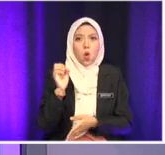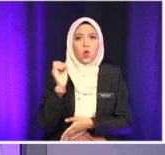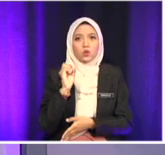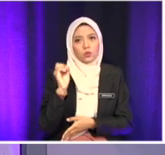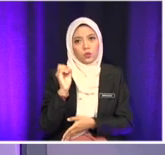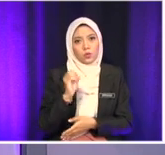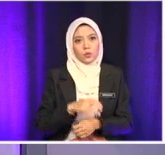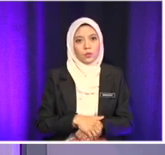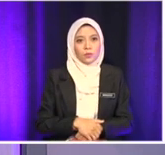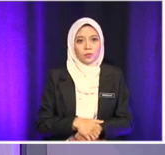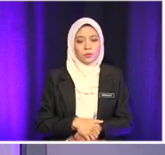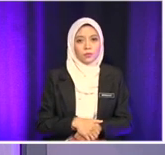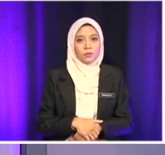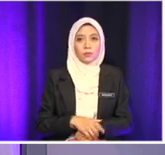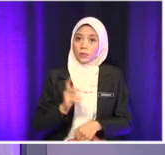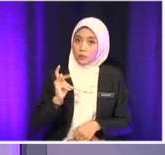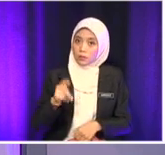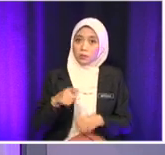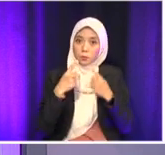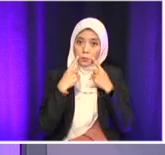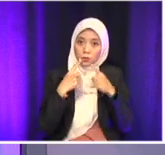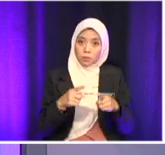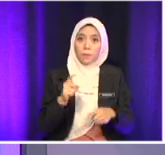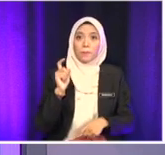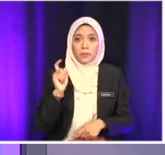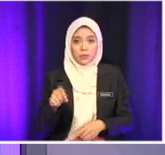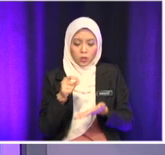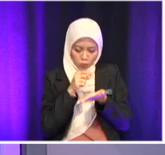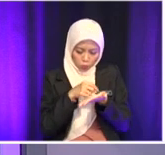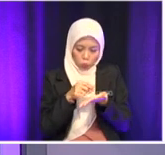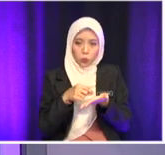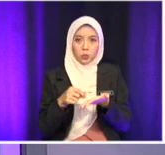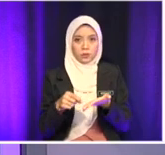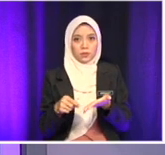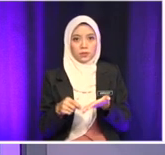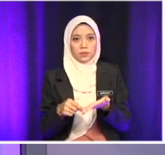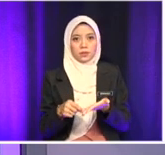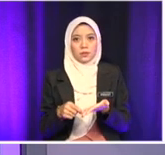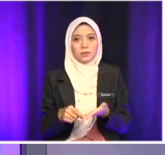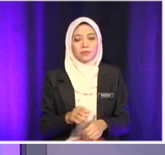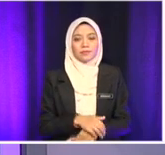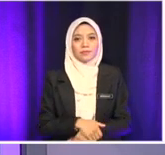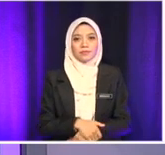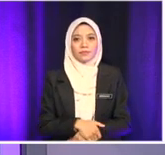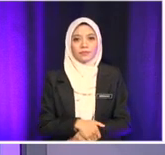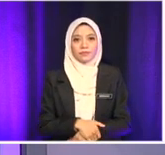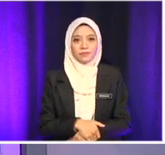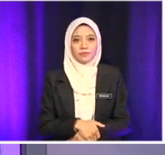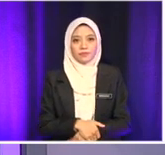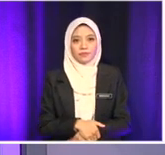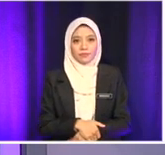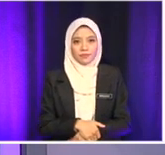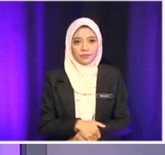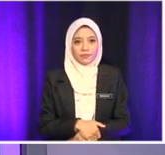hebat untuk kita pastikan jawaban diisi dan jangan tinggalkan ruangan konsul Tapi jawaban dan